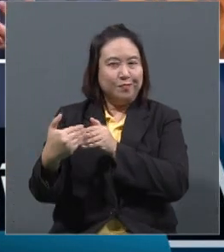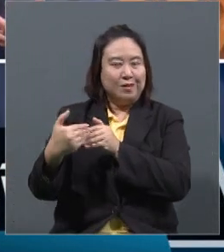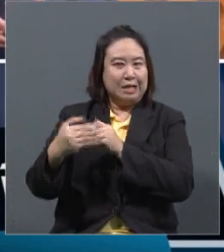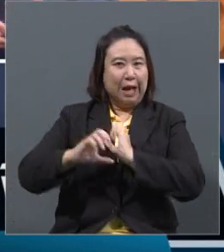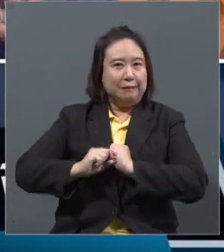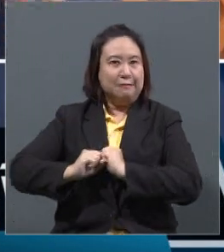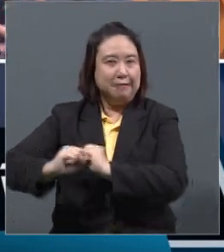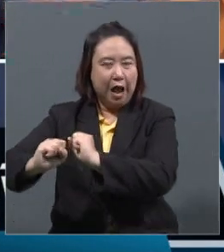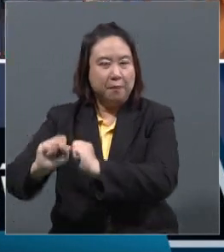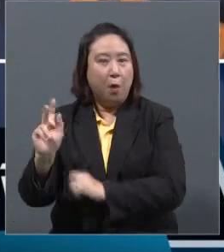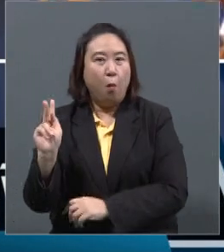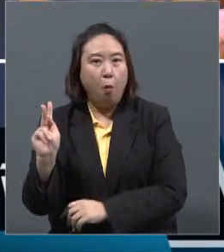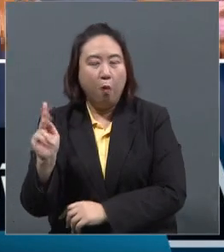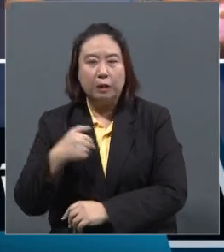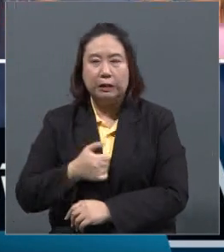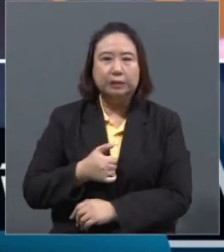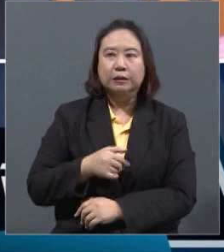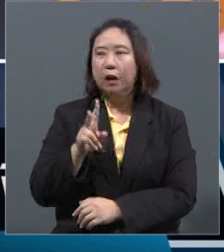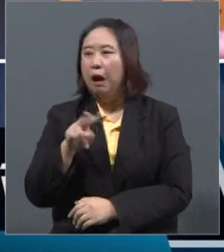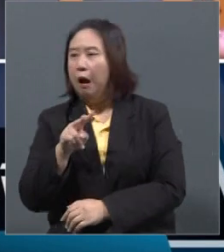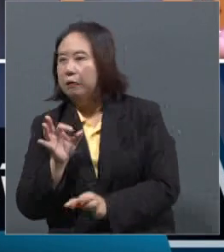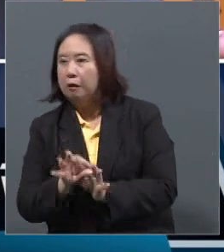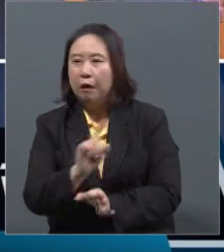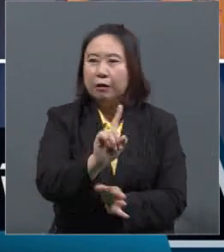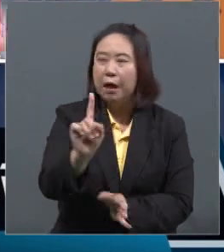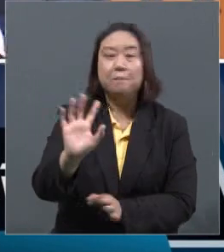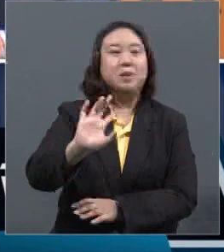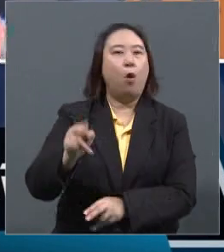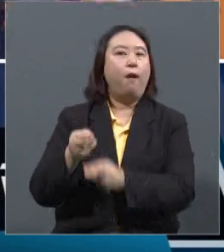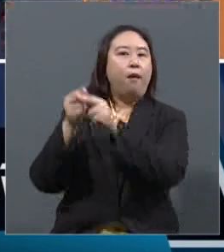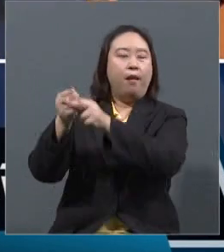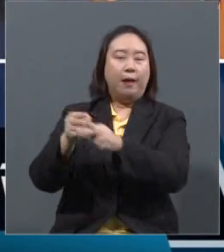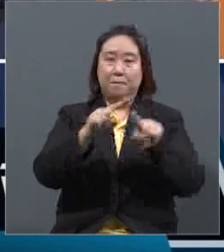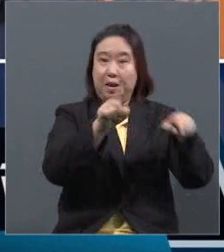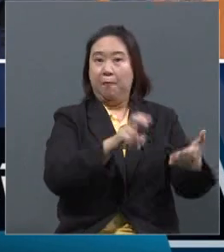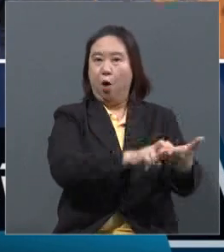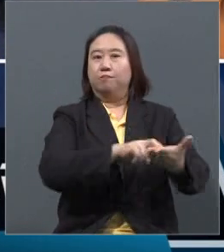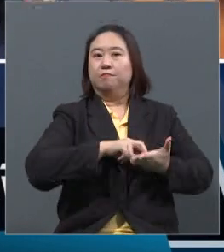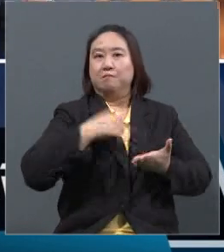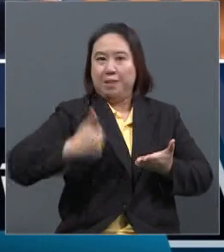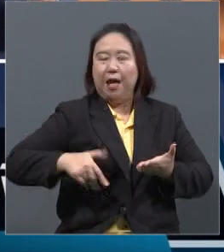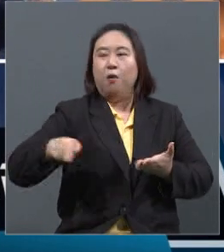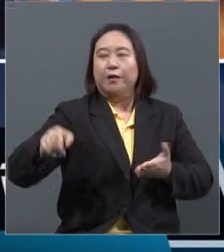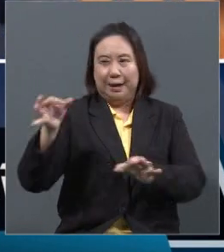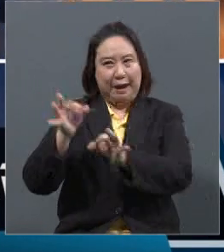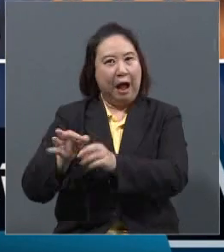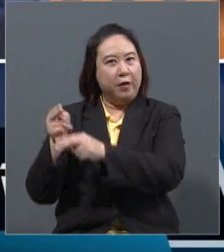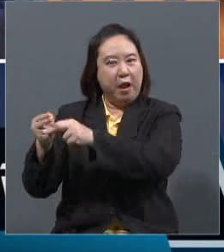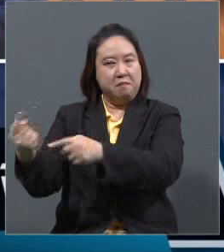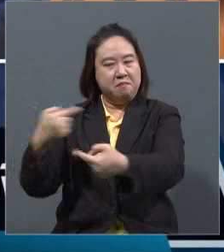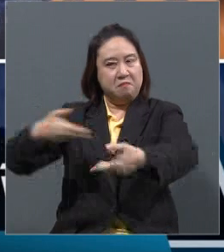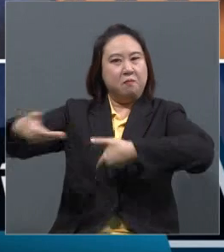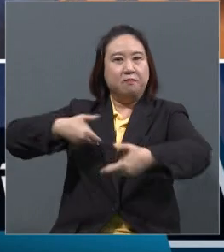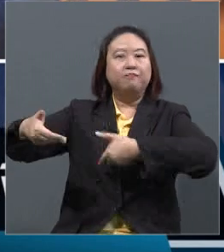งตัวท่านแทนที่ท่านจะไปเดินหาธนาคารนี่คือนวัตกรรมครับเราเปลี่ยนวิธีคิดจากคนคนหนึ่งที่เคยเข้าไม่ถึงธนาค